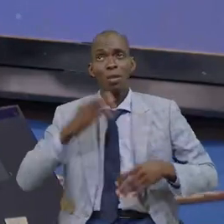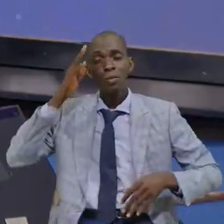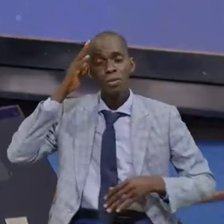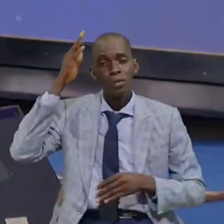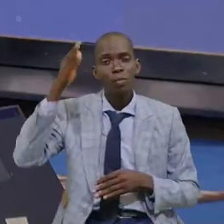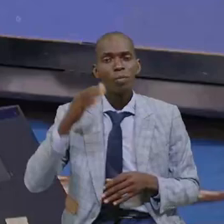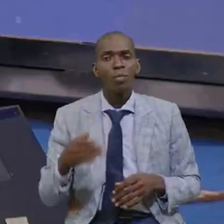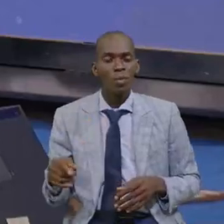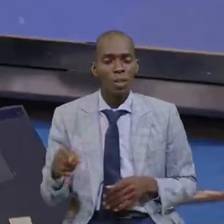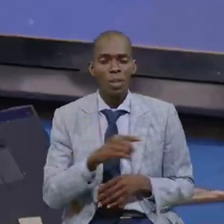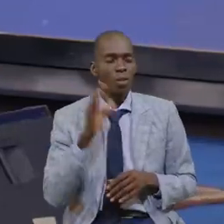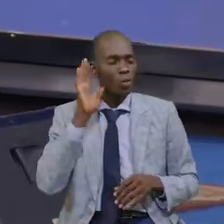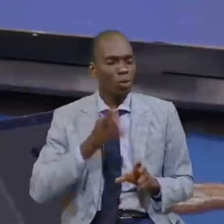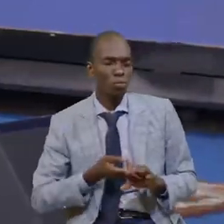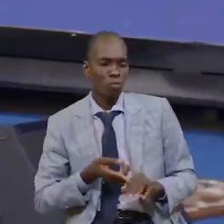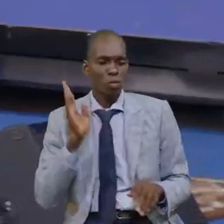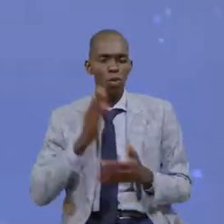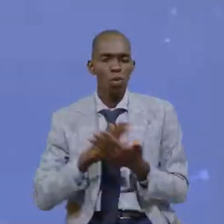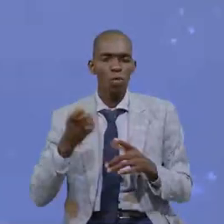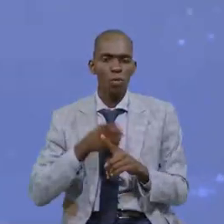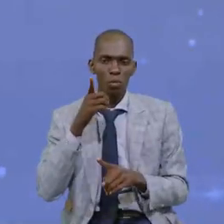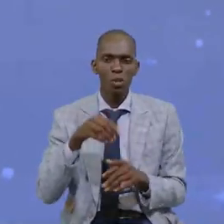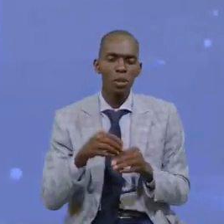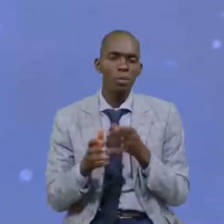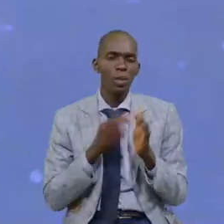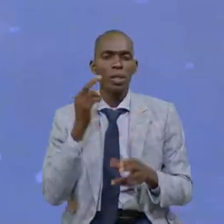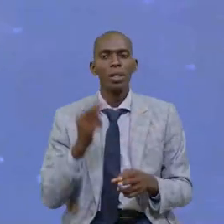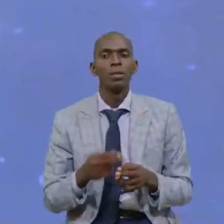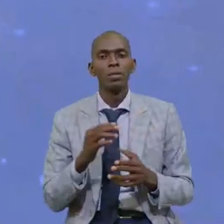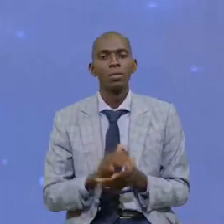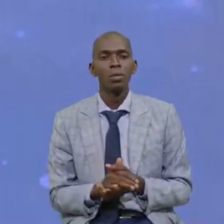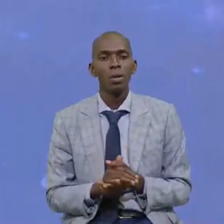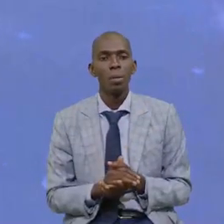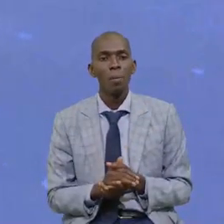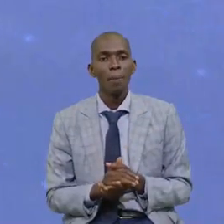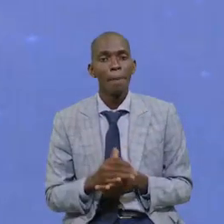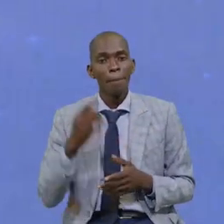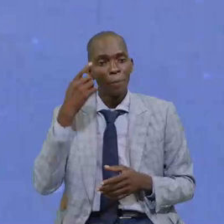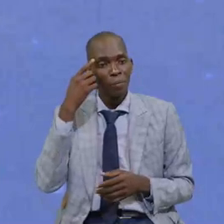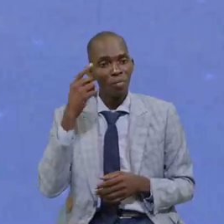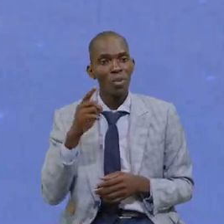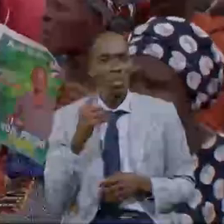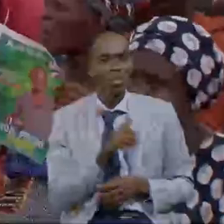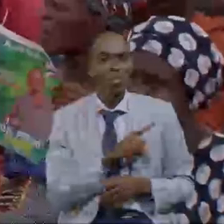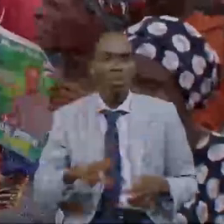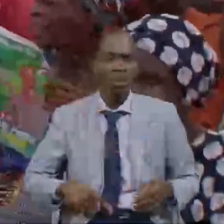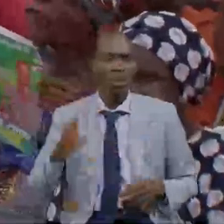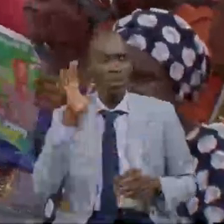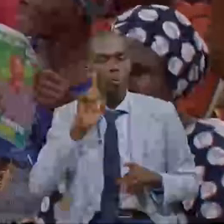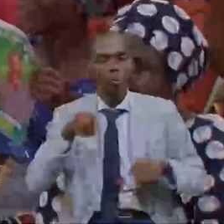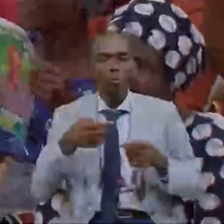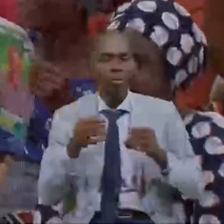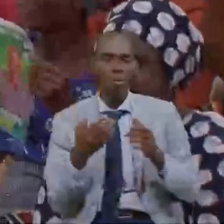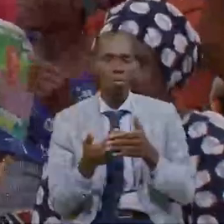contrôleurs maléfiques de ta vie, des destinées, ils quittent ta vie au nom de Jésus. Car l'Éternel ira devant